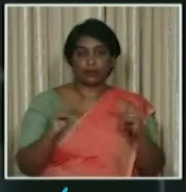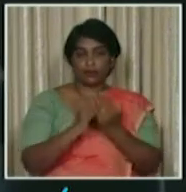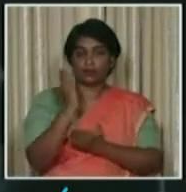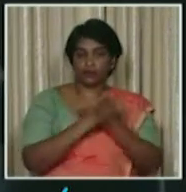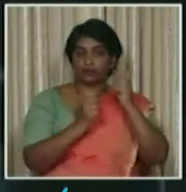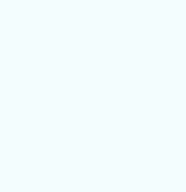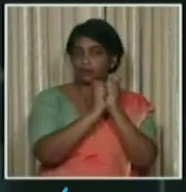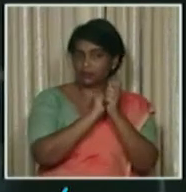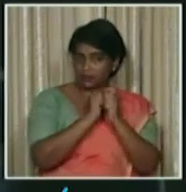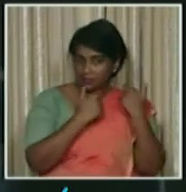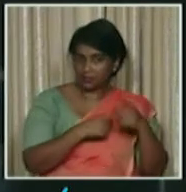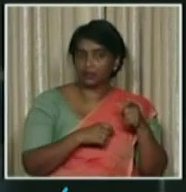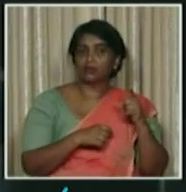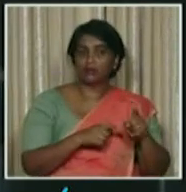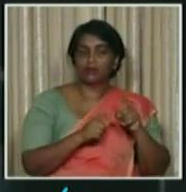සංශෝධන